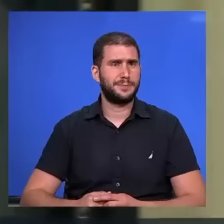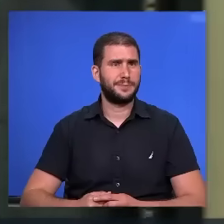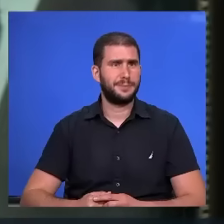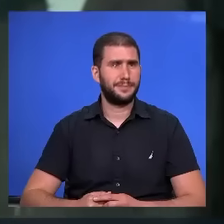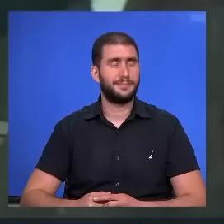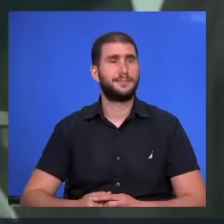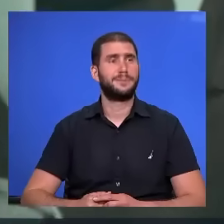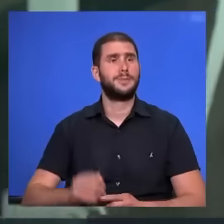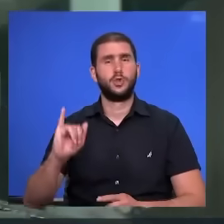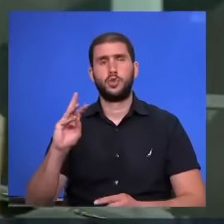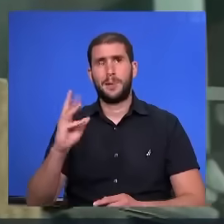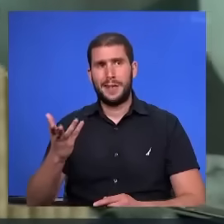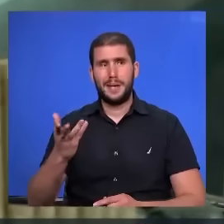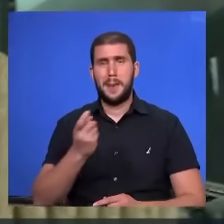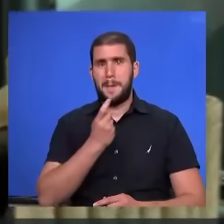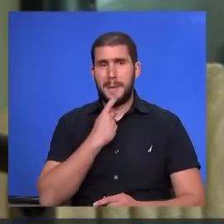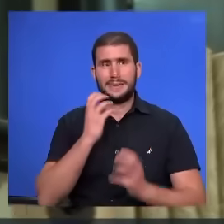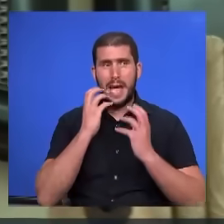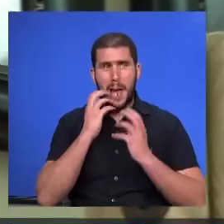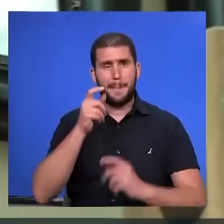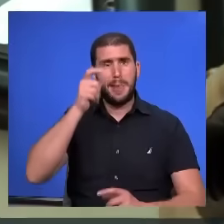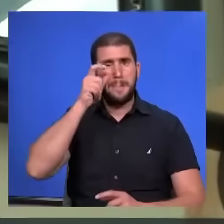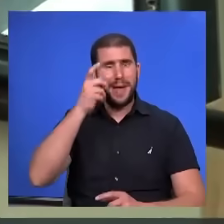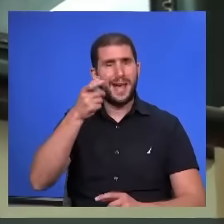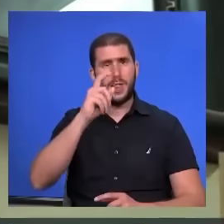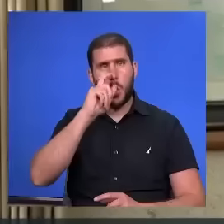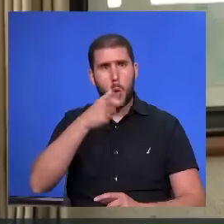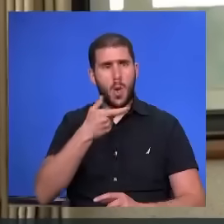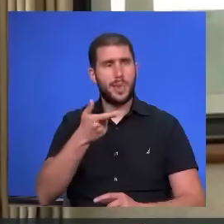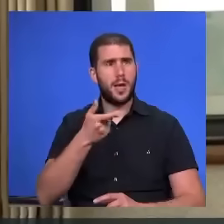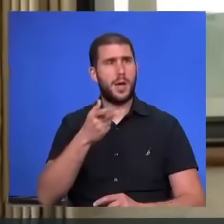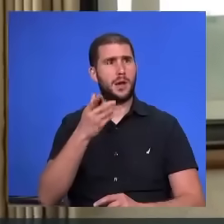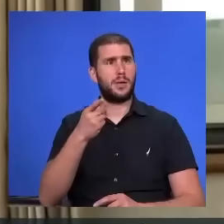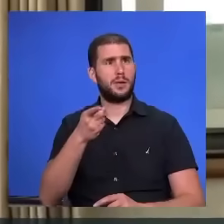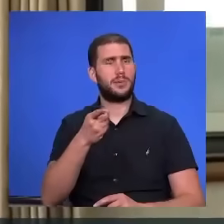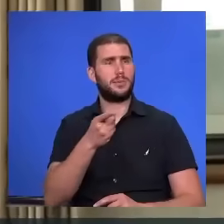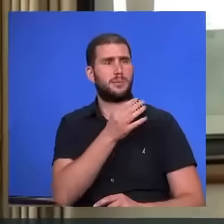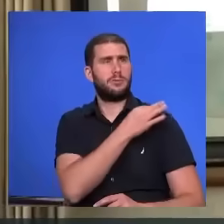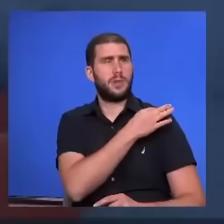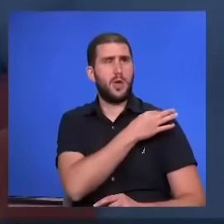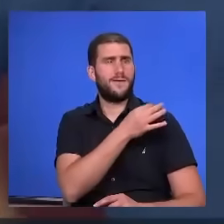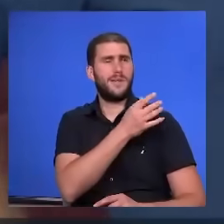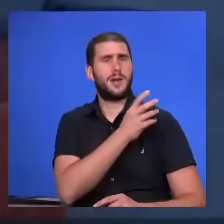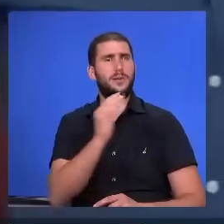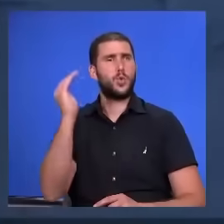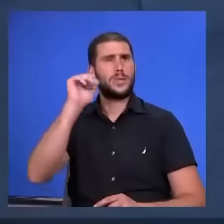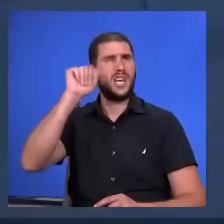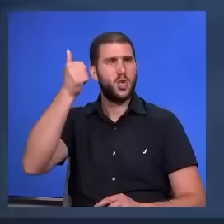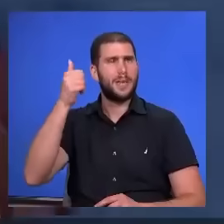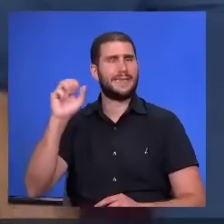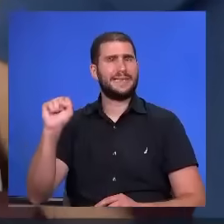יצחק שמיר, פרס, רבין, בגין, גולדה. למשל כאן תת אלוף הדרוזי הראשון, האל סלח